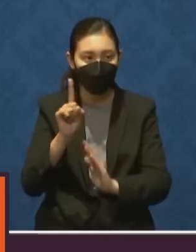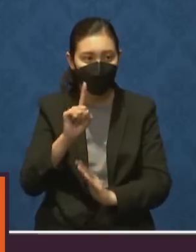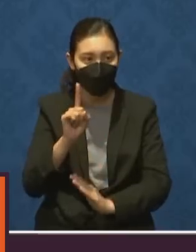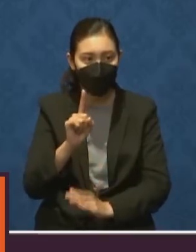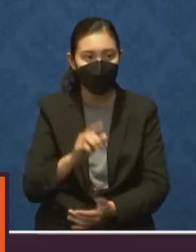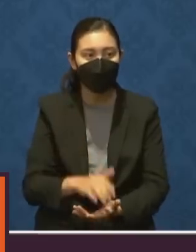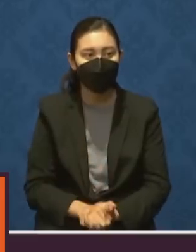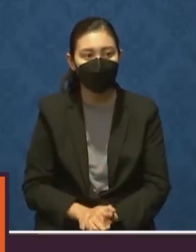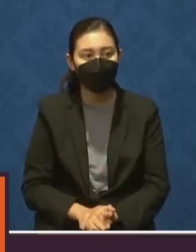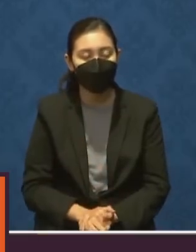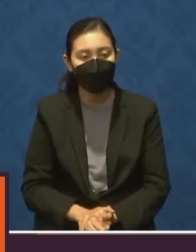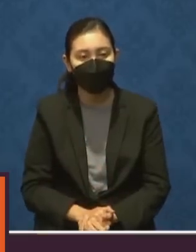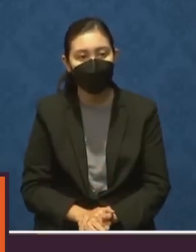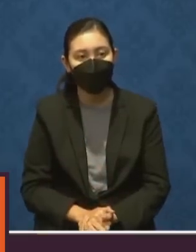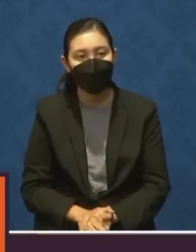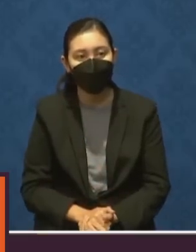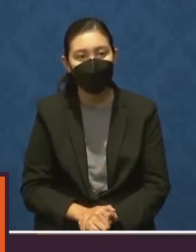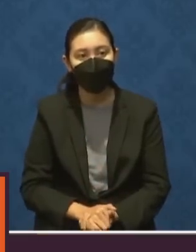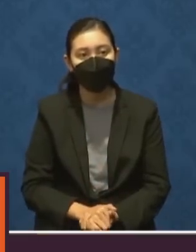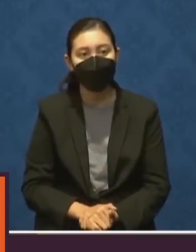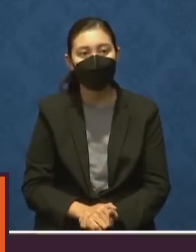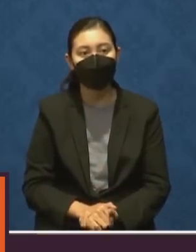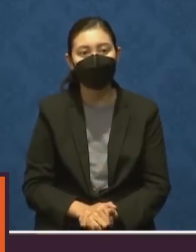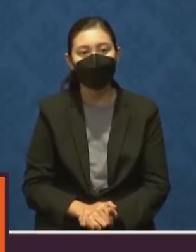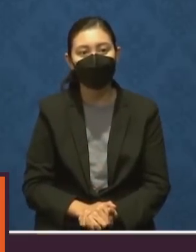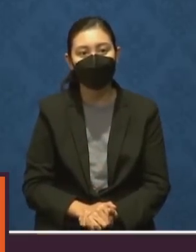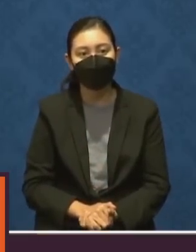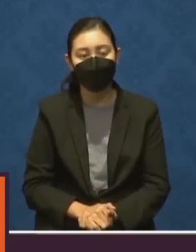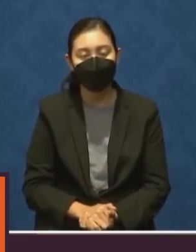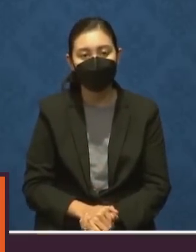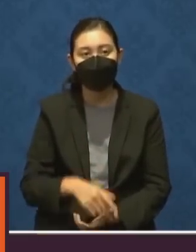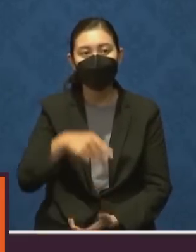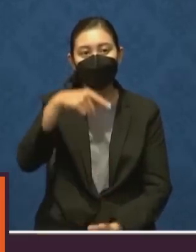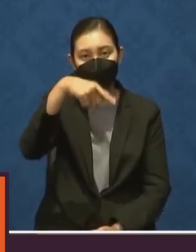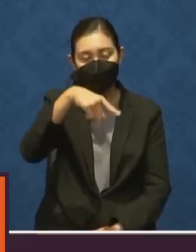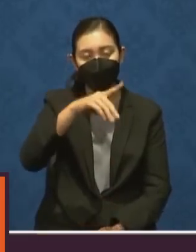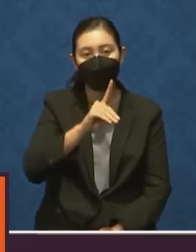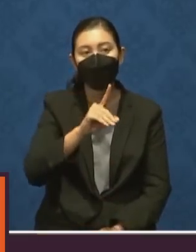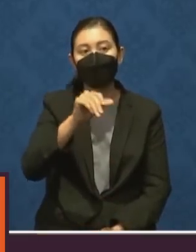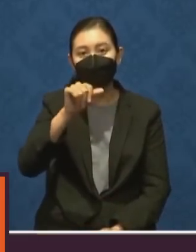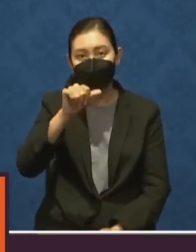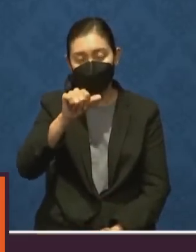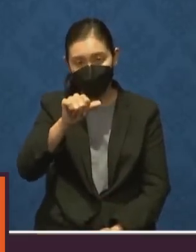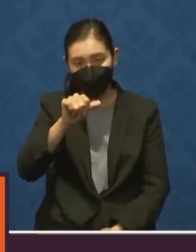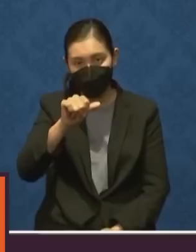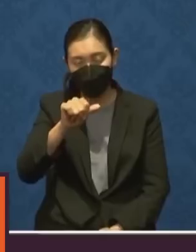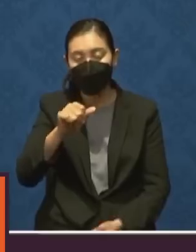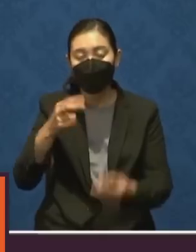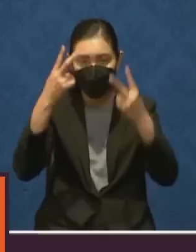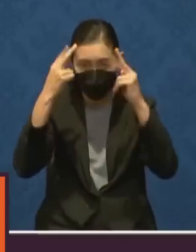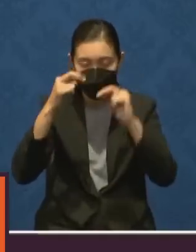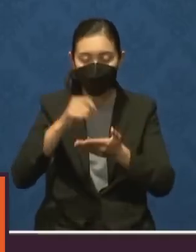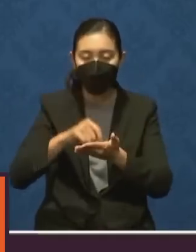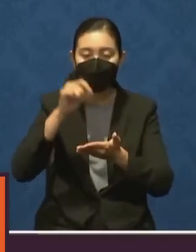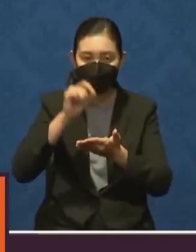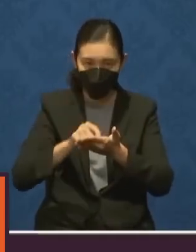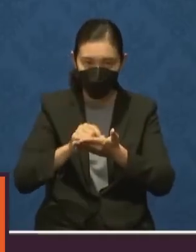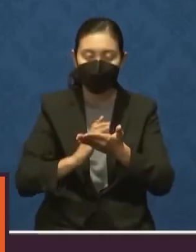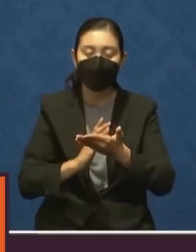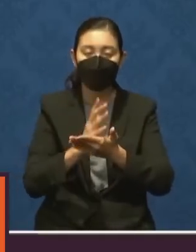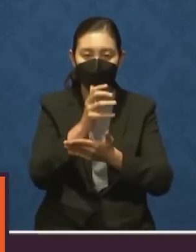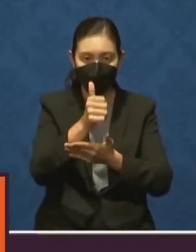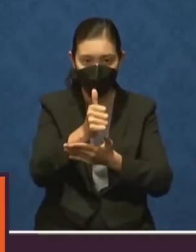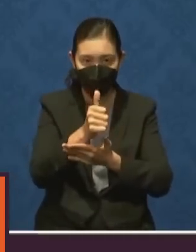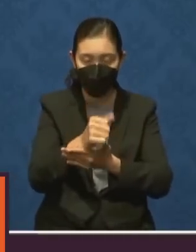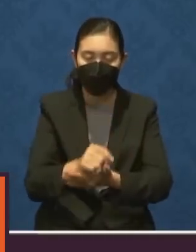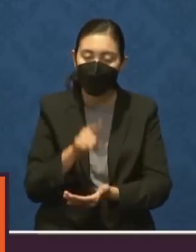ฟาเอกชนมาโดยตลอดครับแลใสัญญา PPA นี่แะครัทเปคนกำหนดครับว่าการไฟาฝายผลิจะซือเทาไ่